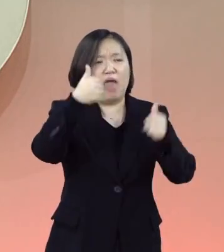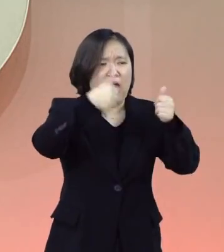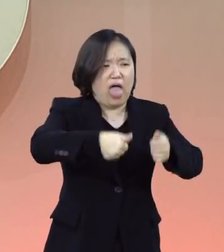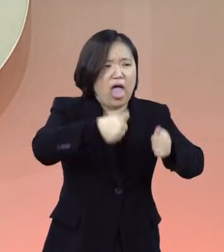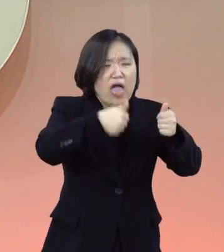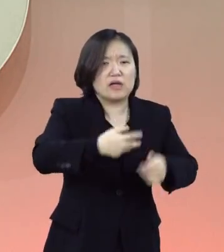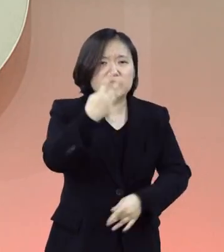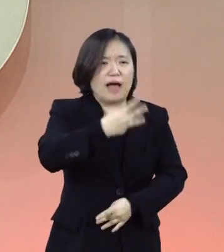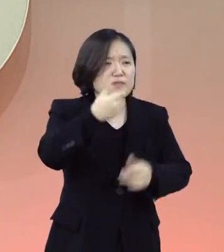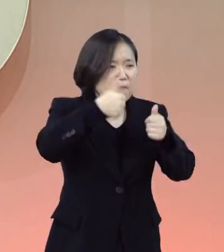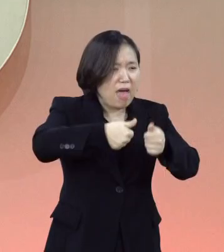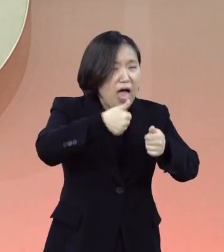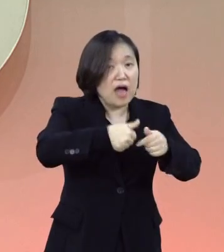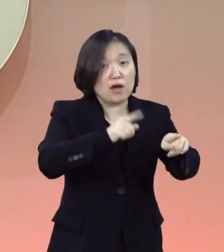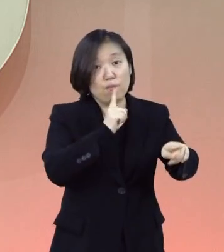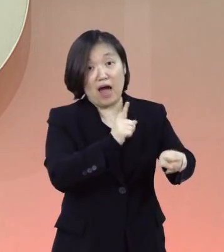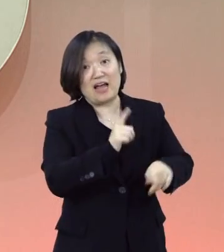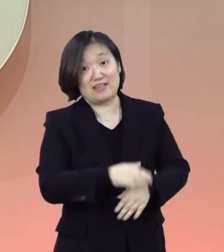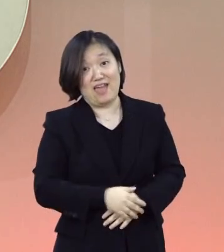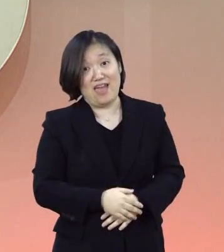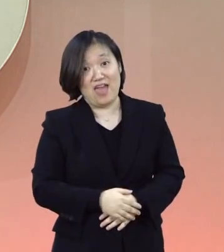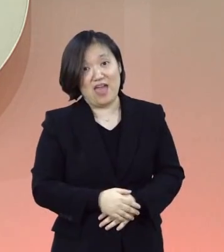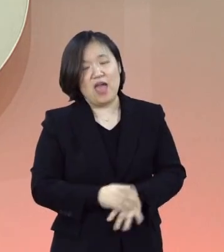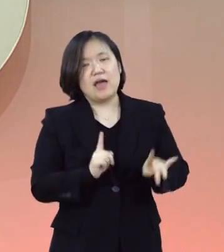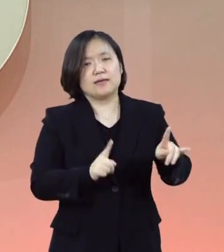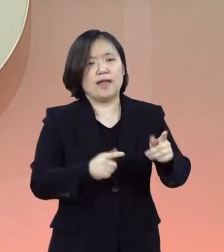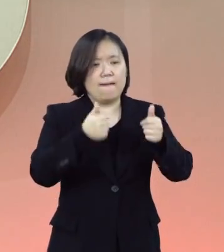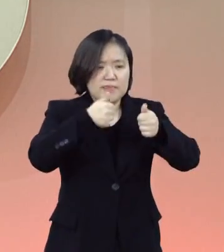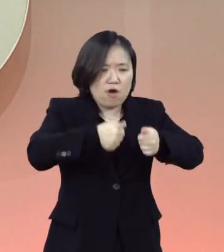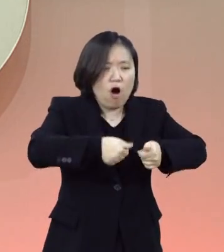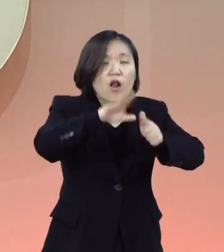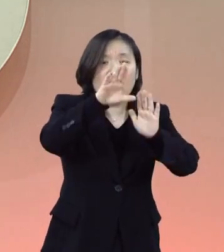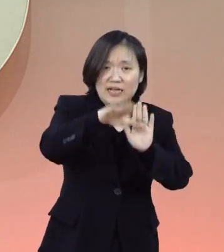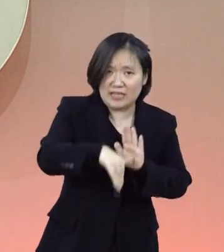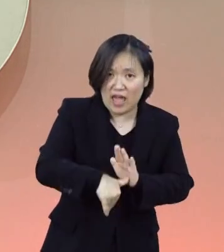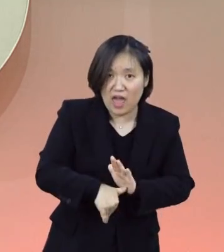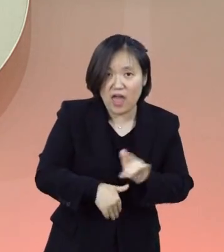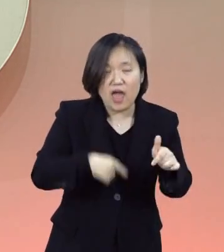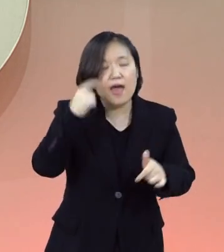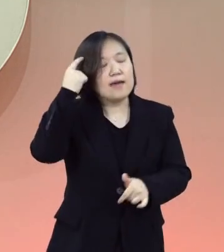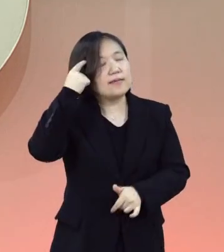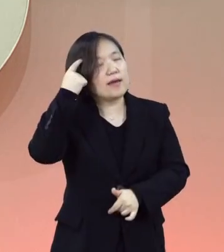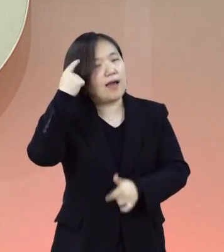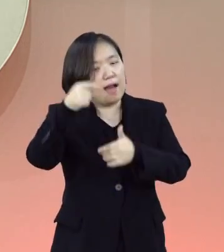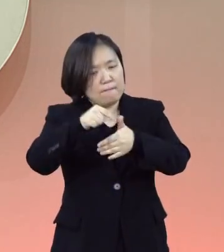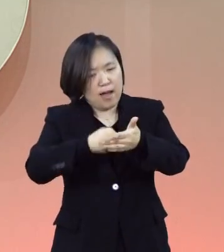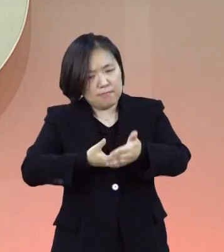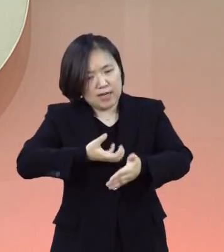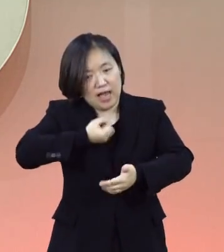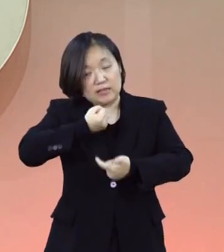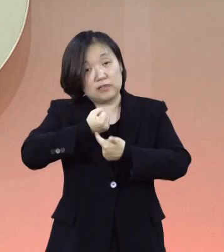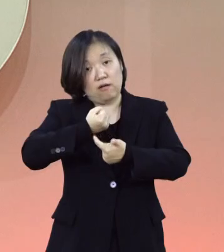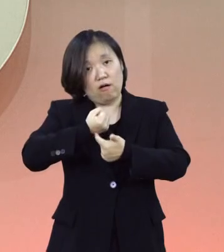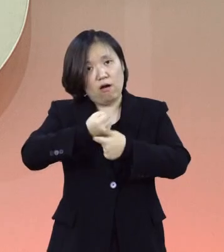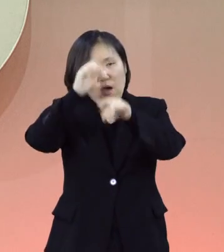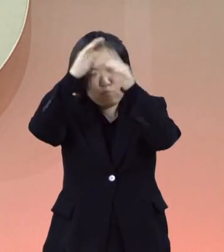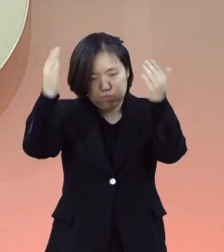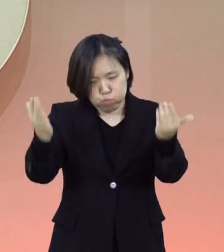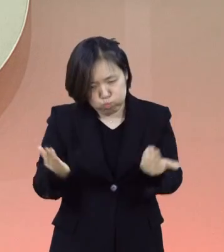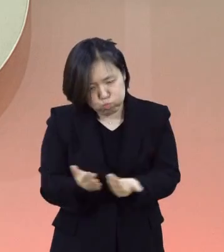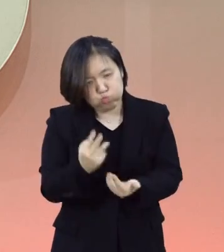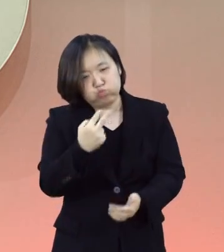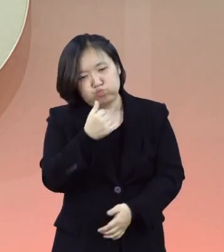중생이 행복하게 해주세요, 모든 중생이 행복하게 해주세요 라고 마음으로